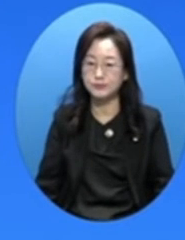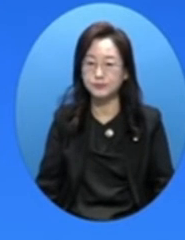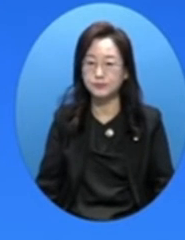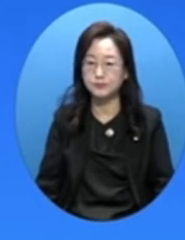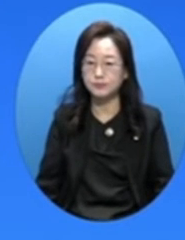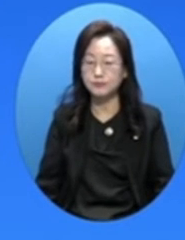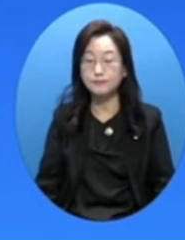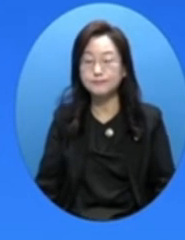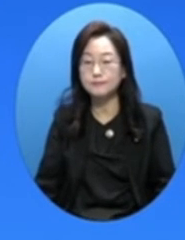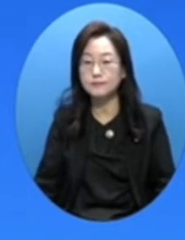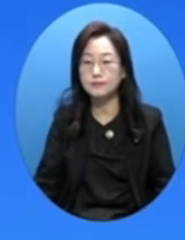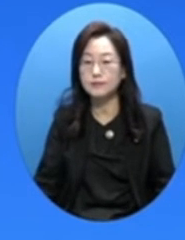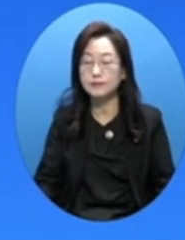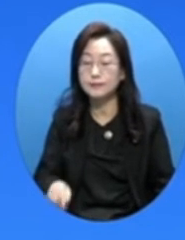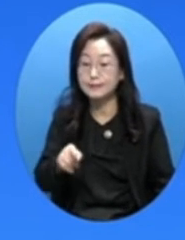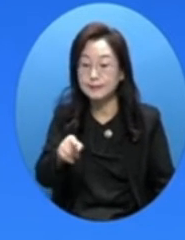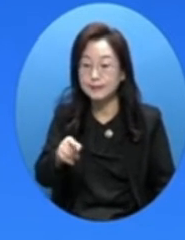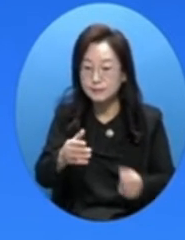아, 그래가지고